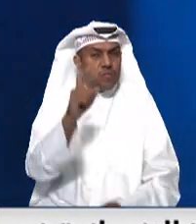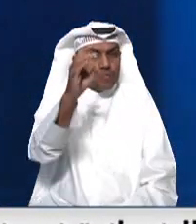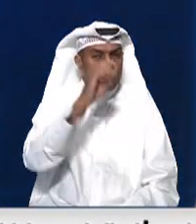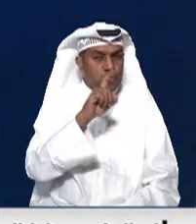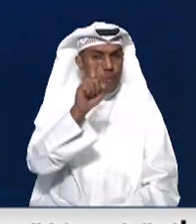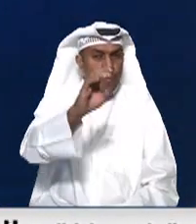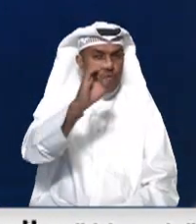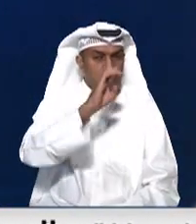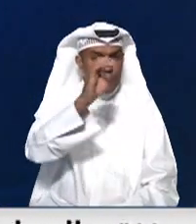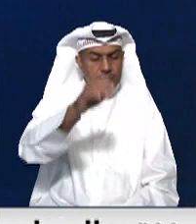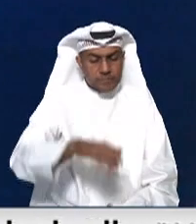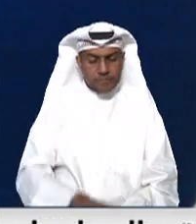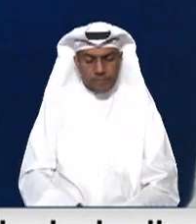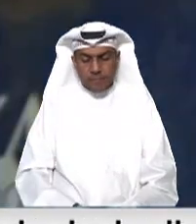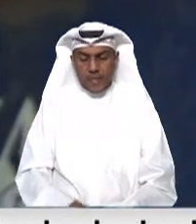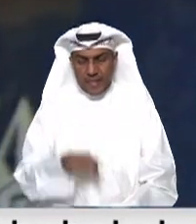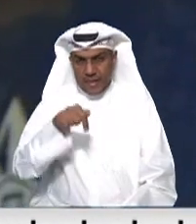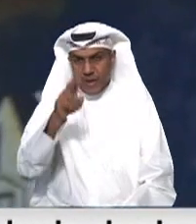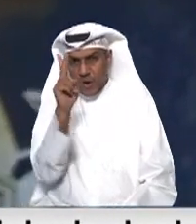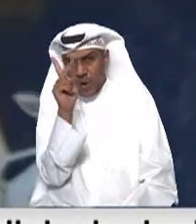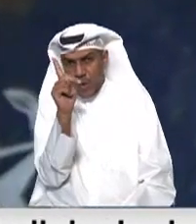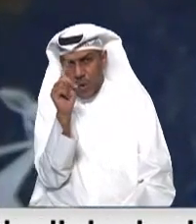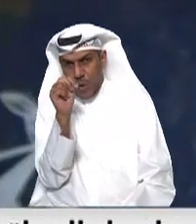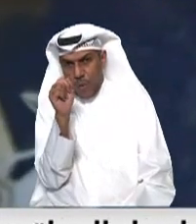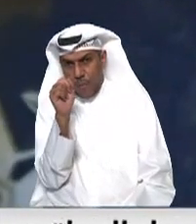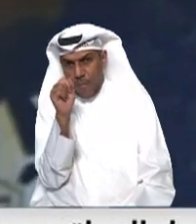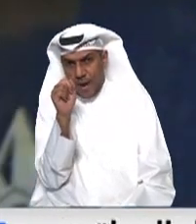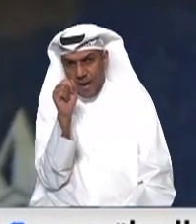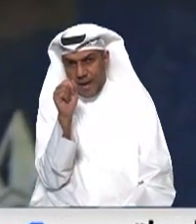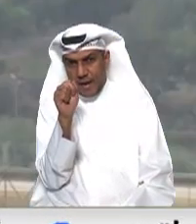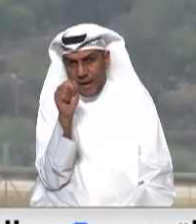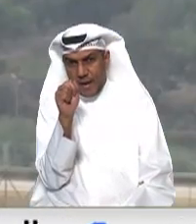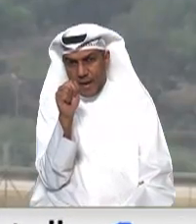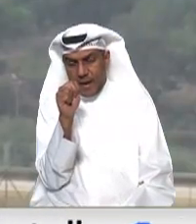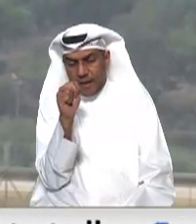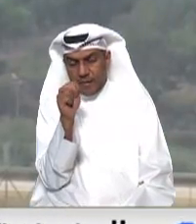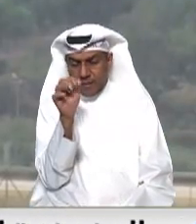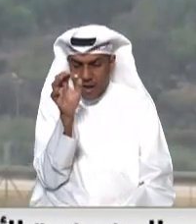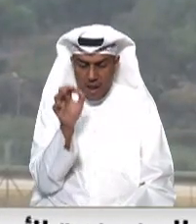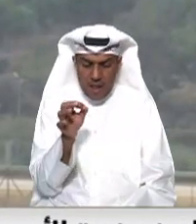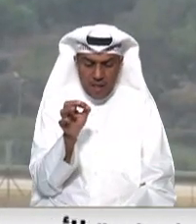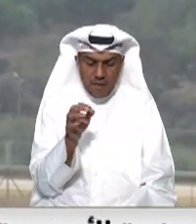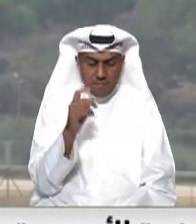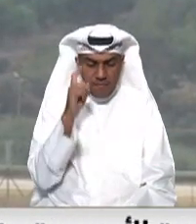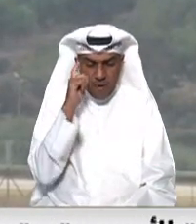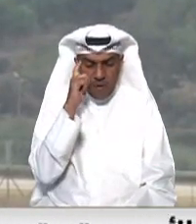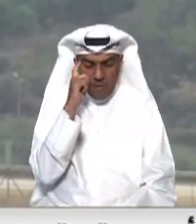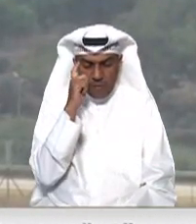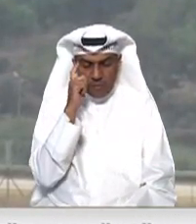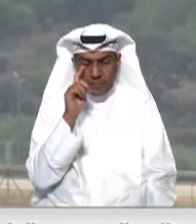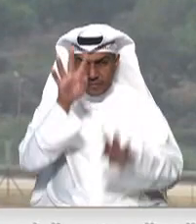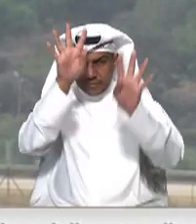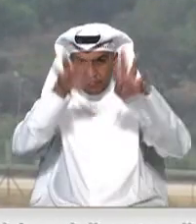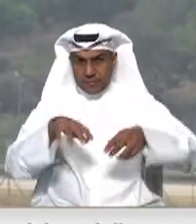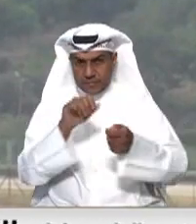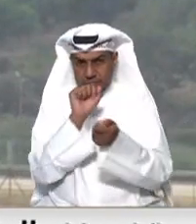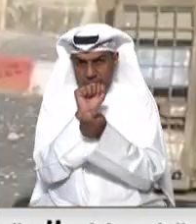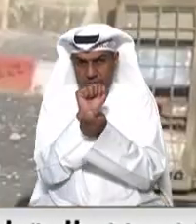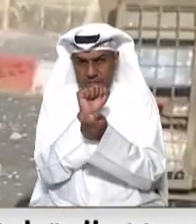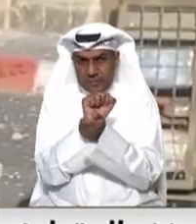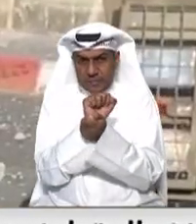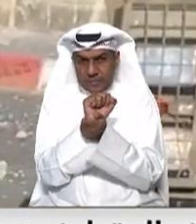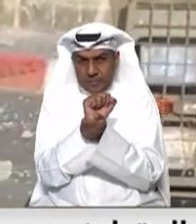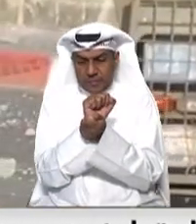في اليوم الثاني لهذه الهدنة الإنسانية كان من المفترض أن تتم الصفقة قبل